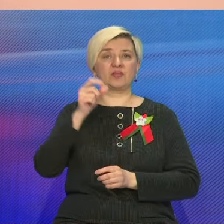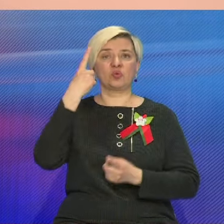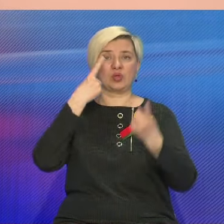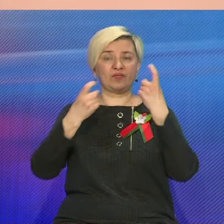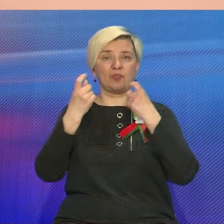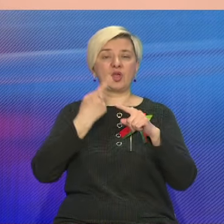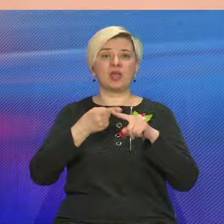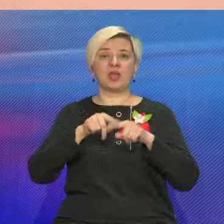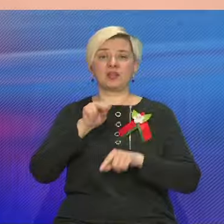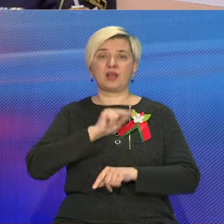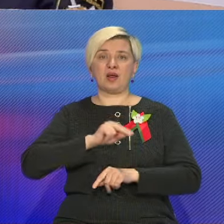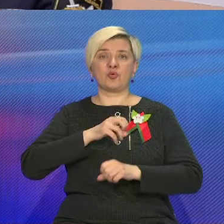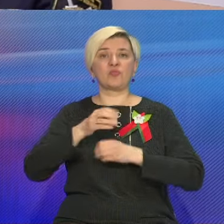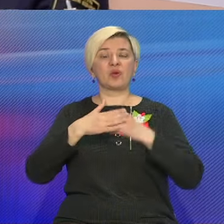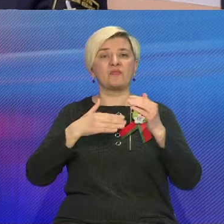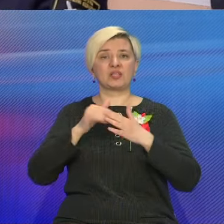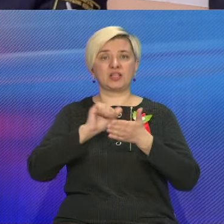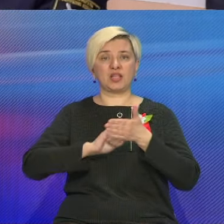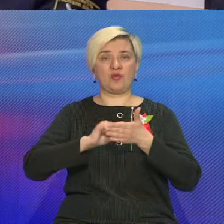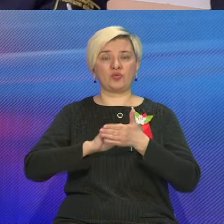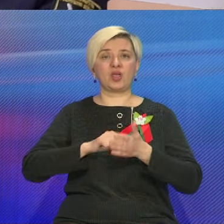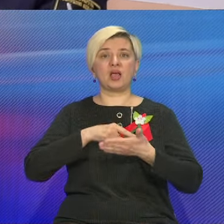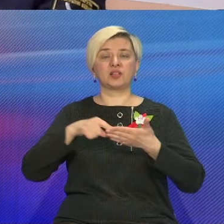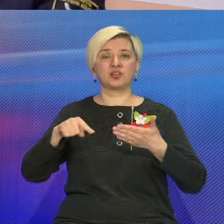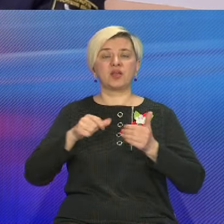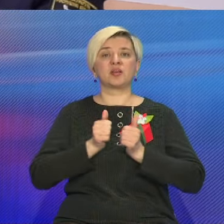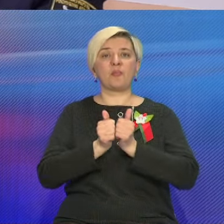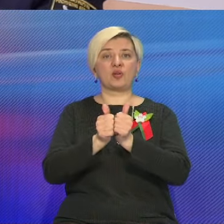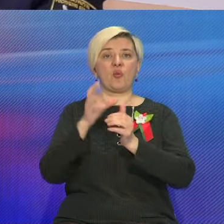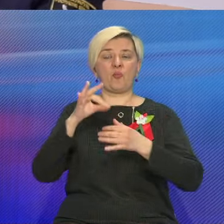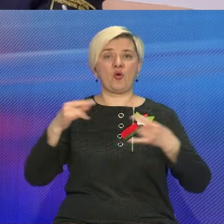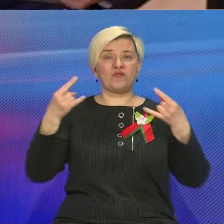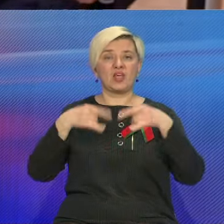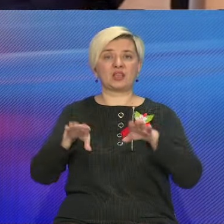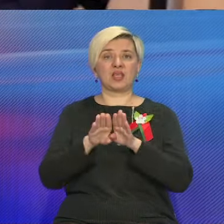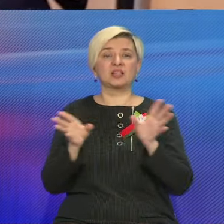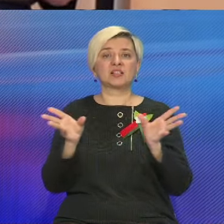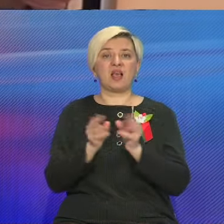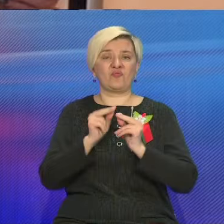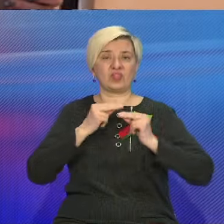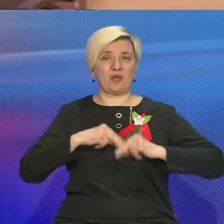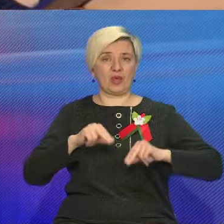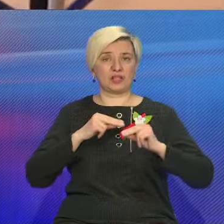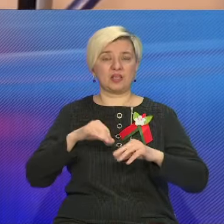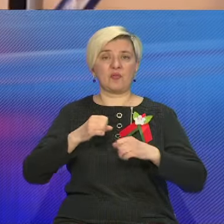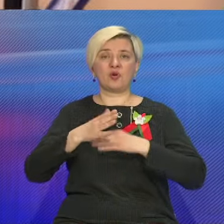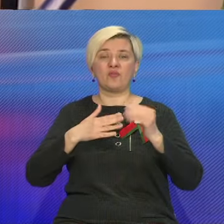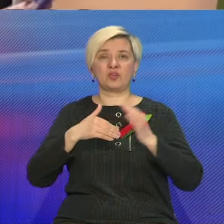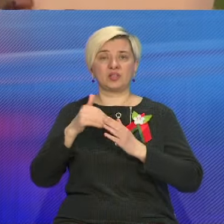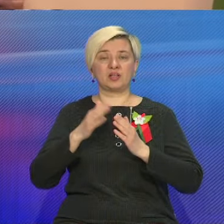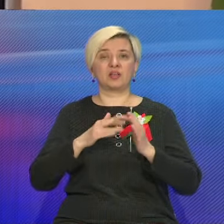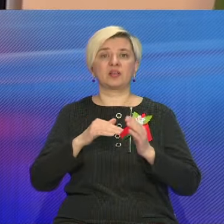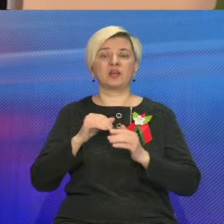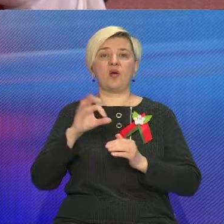эта работа с профессийной нагоды означается партнерами по эфиру. Так, за взаимодействие и профессионализм у осветления питания